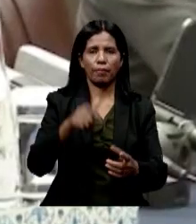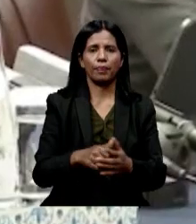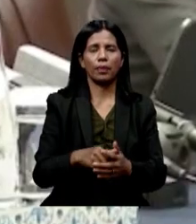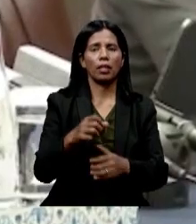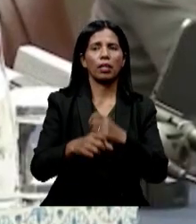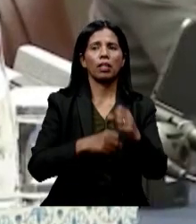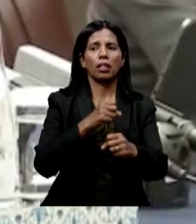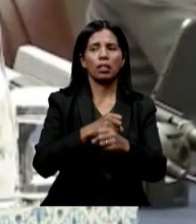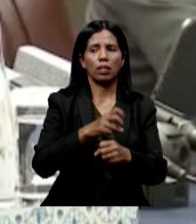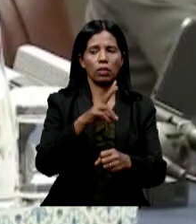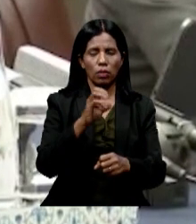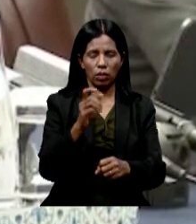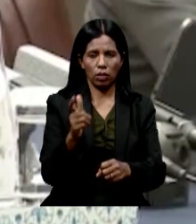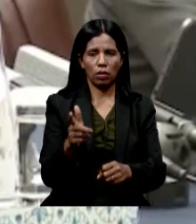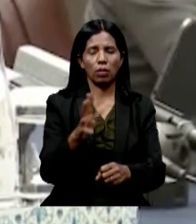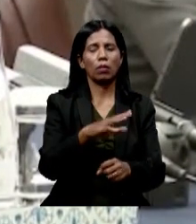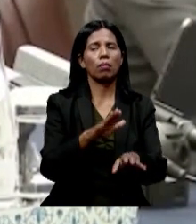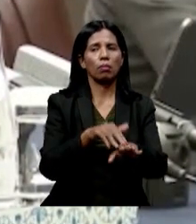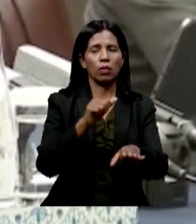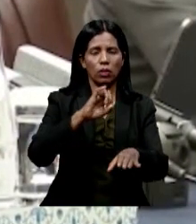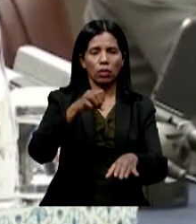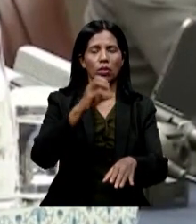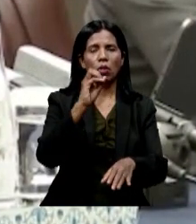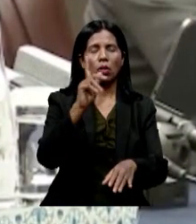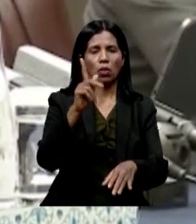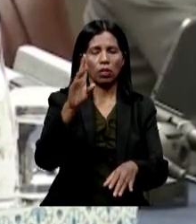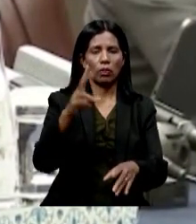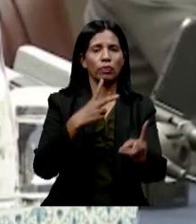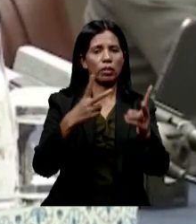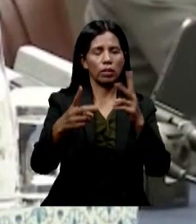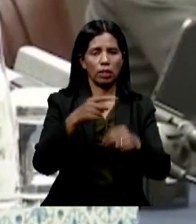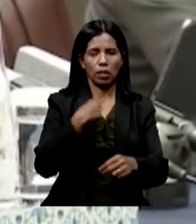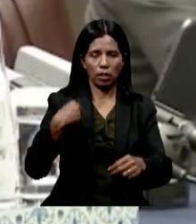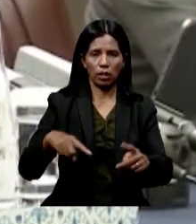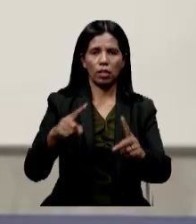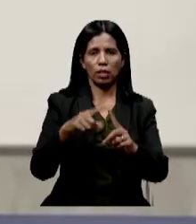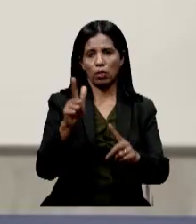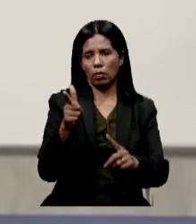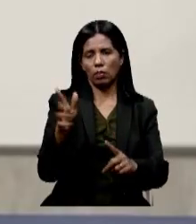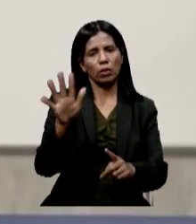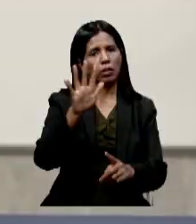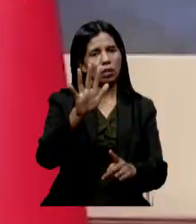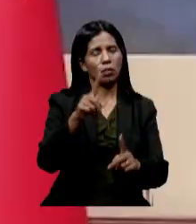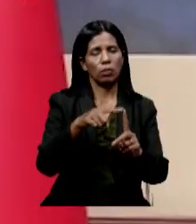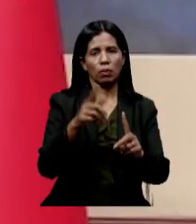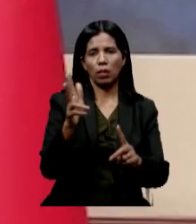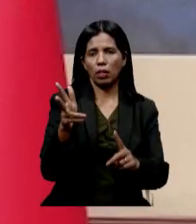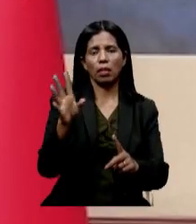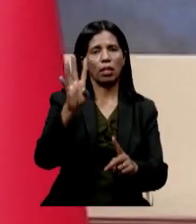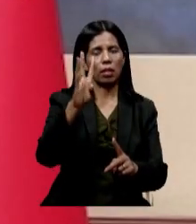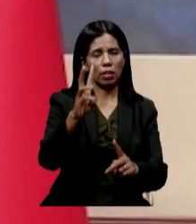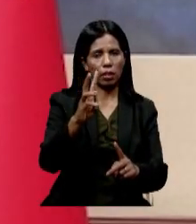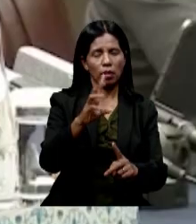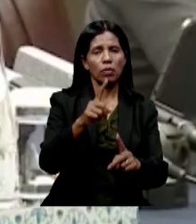ruanulu resin rua, si convida Jokowi ba visita sina ia loron ruanulu resin lima to ruanulu resin nem fulan julho,